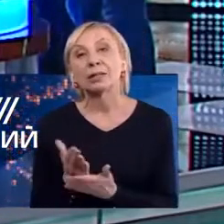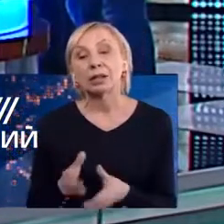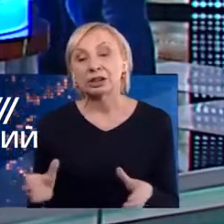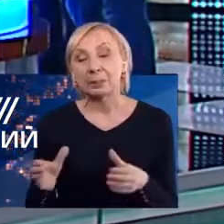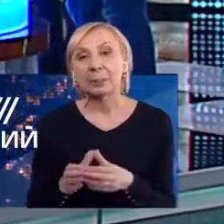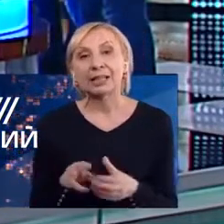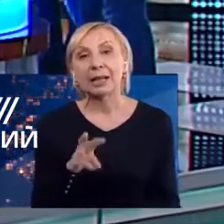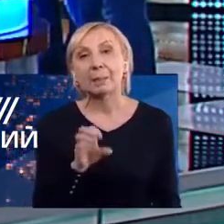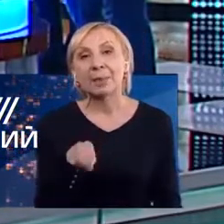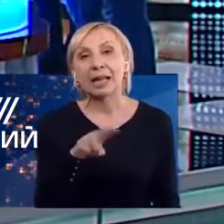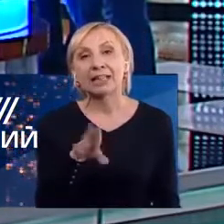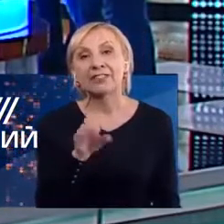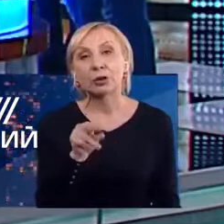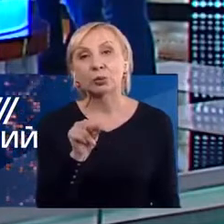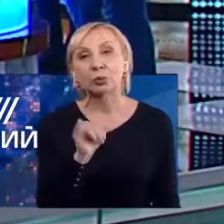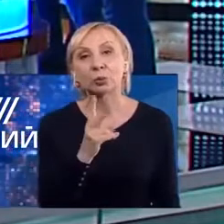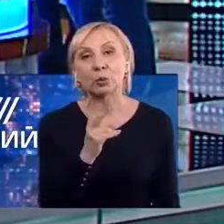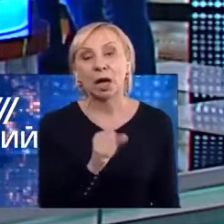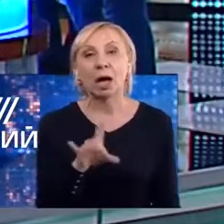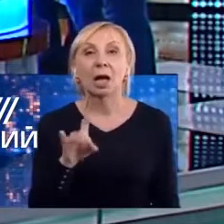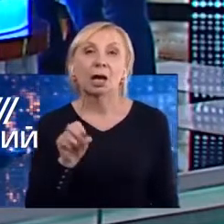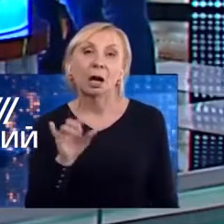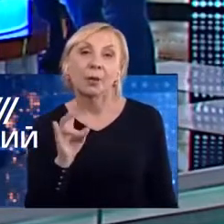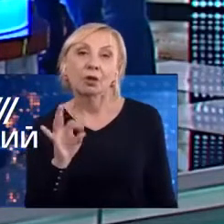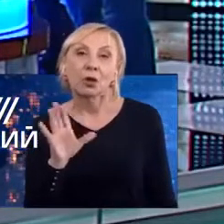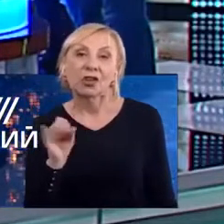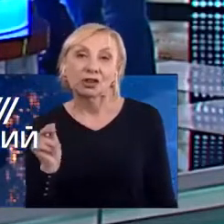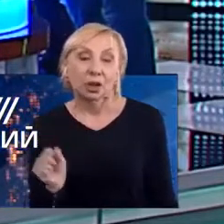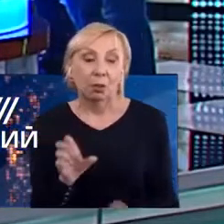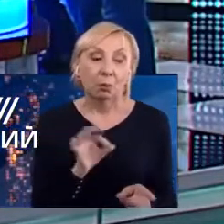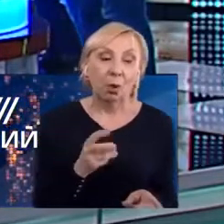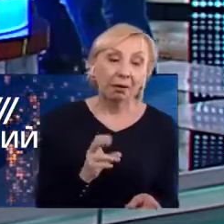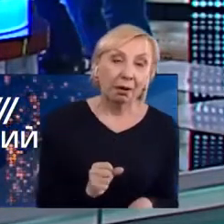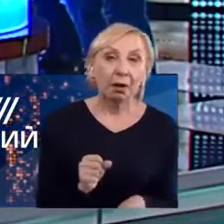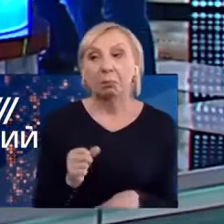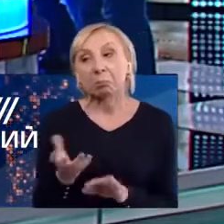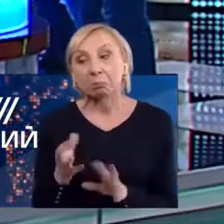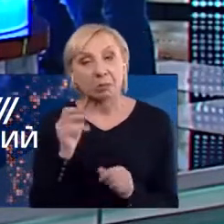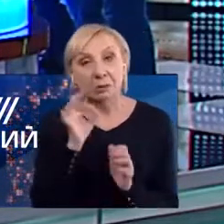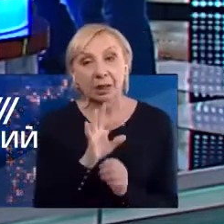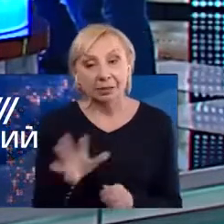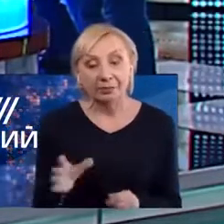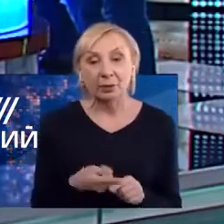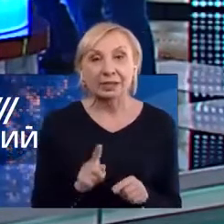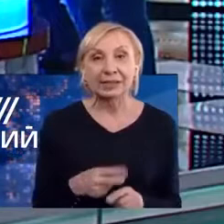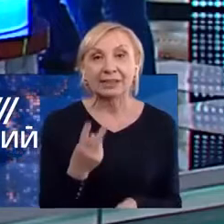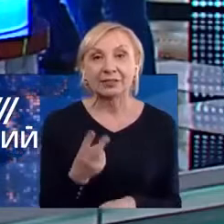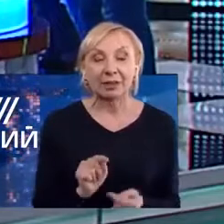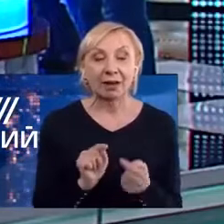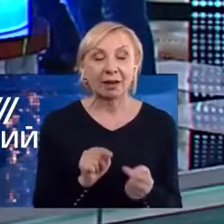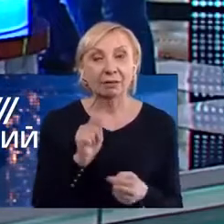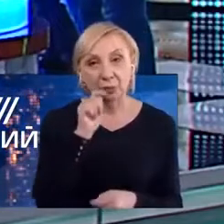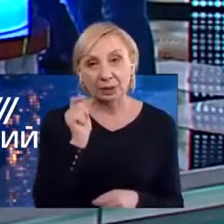партія Медведчука і Рабіновича. Бойка він в цьому контексті, там, чи Вілкула, чи пана Юрія він не згадав. Але сказав, що оці дві антиукраїнські сили, з